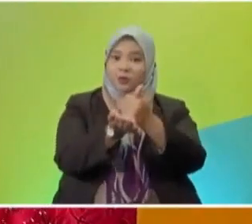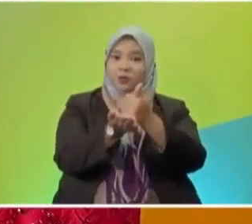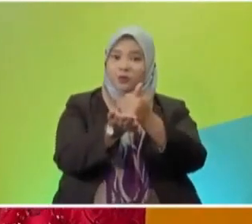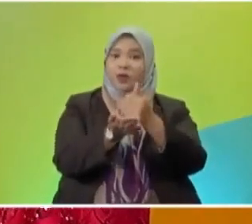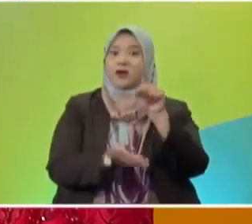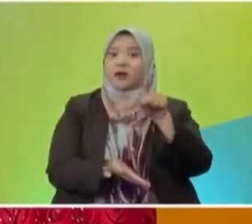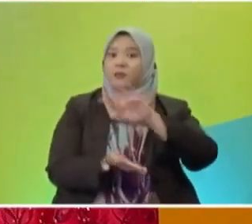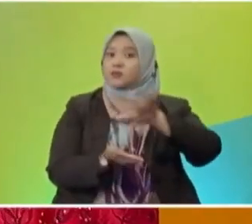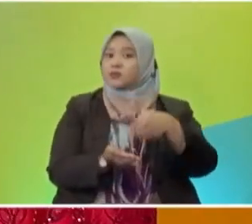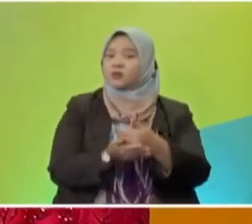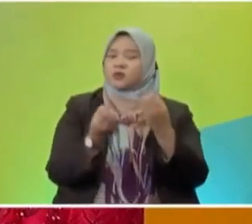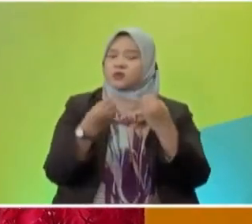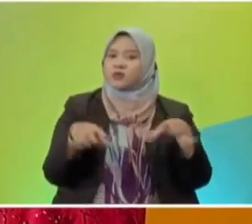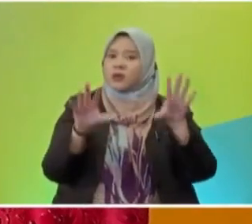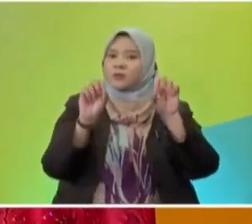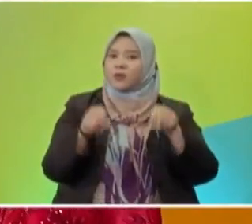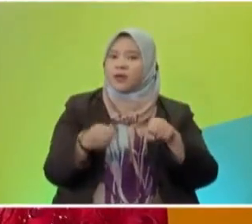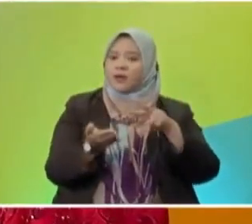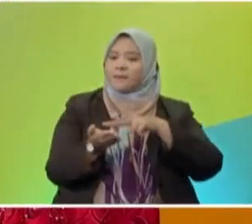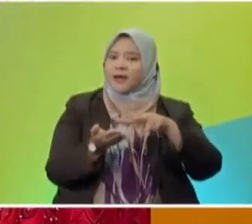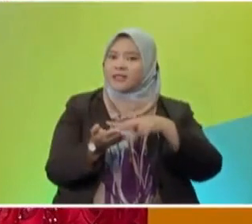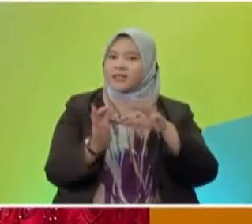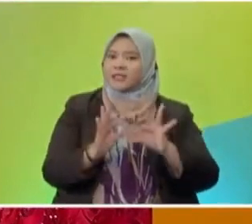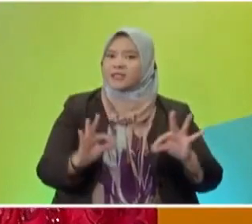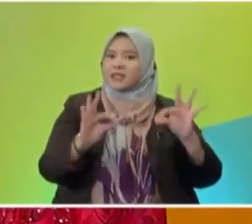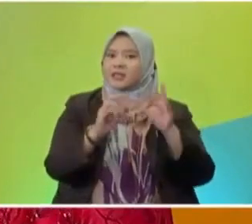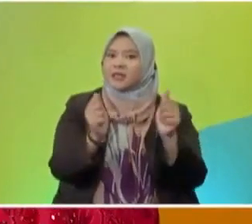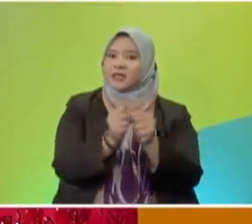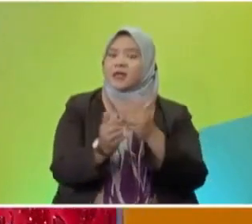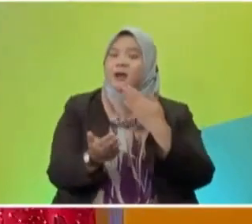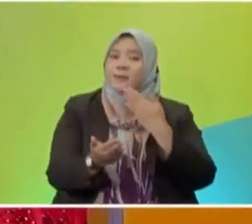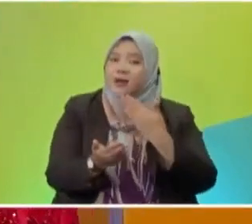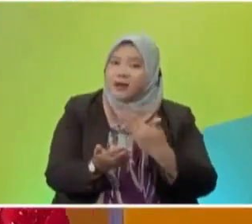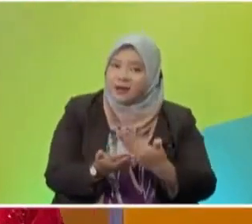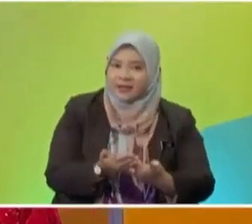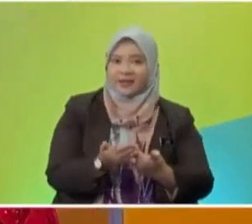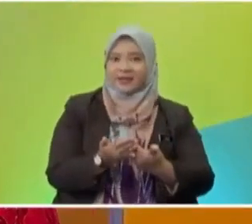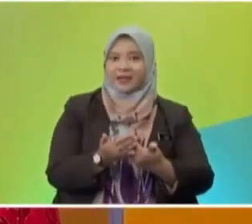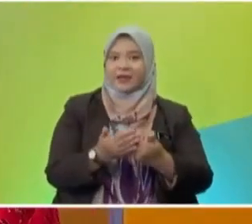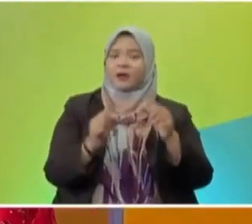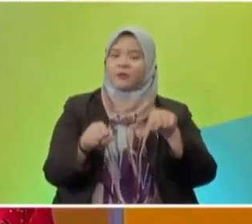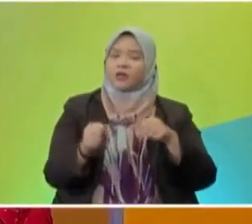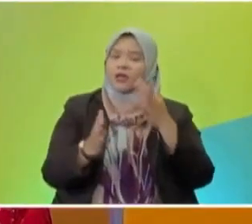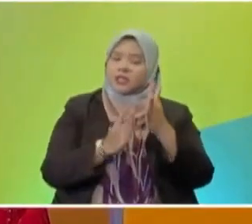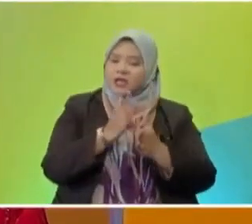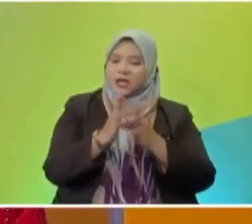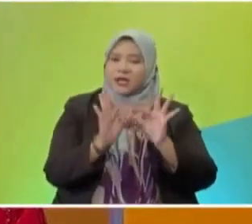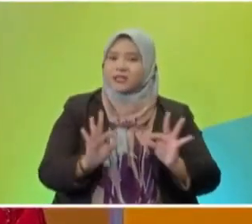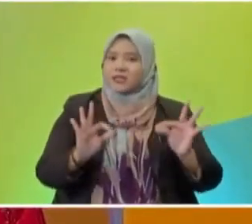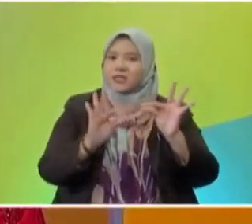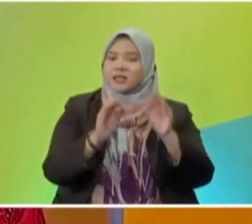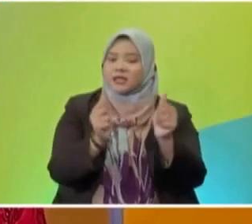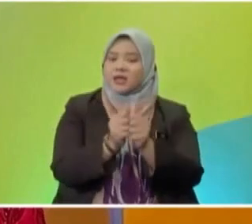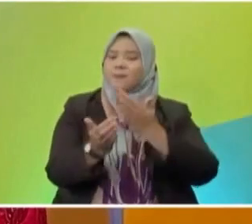sekali, dengan sebutan yang betul, intonasi yang sesuai. Juga murid-murid ini dapat memberi